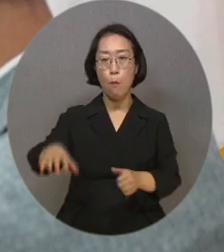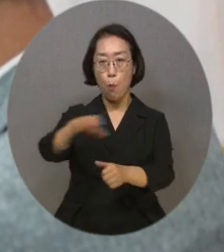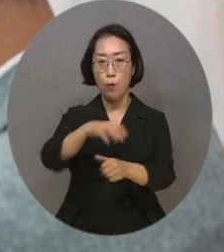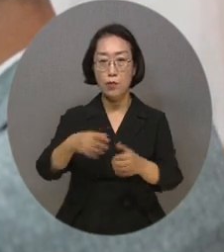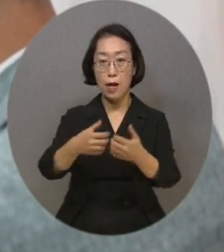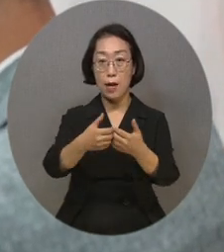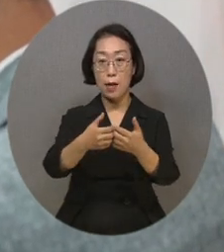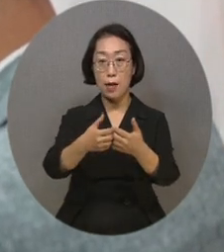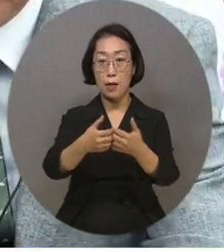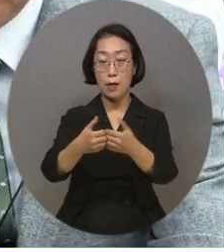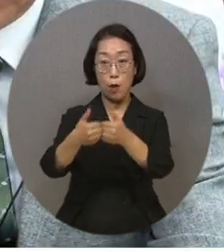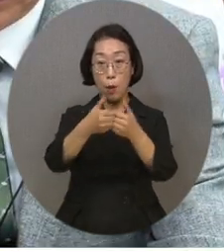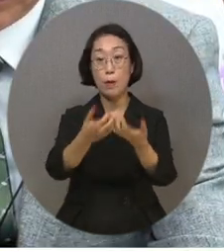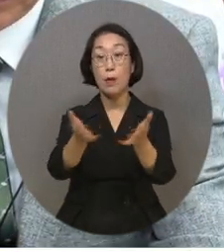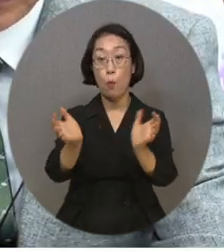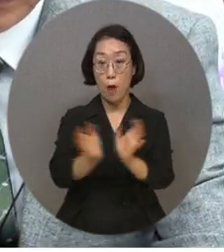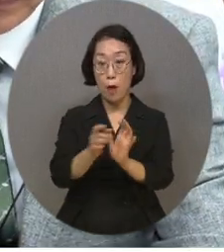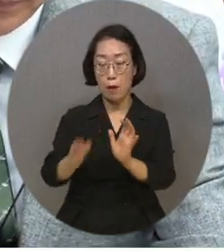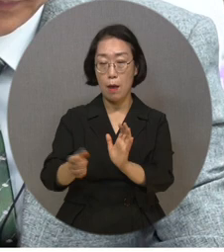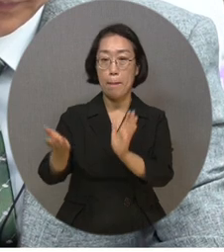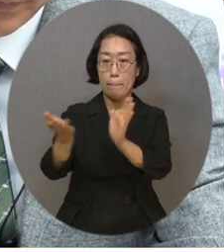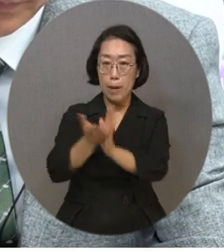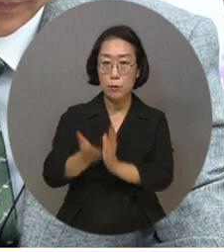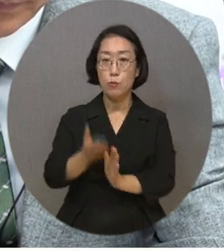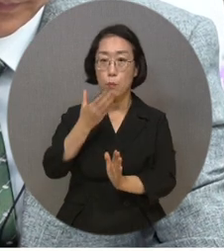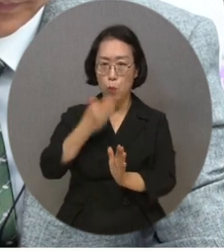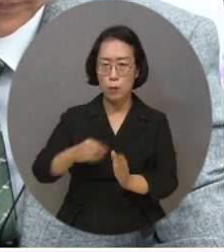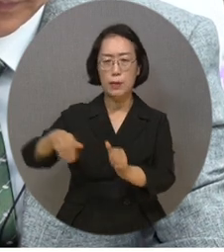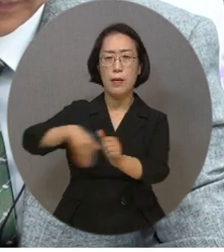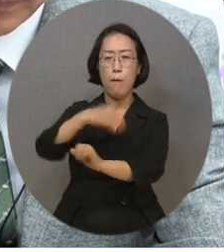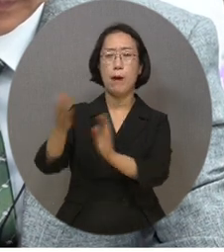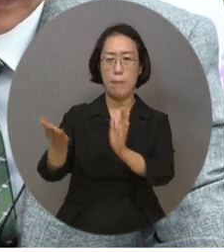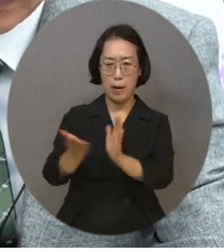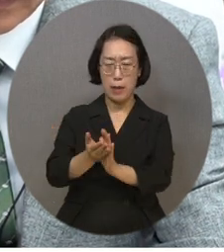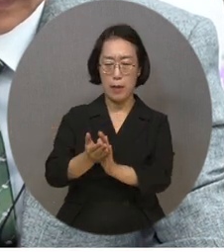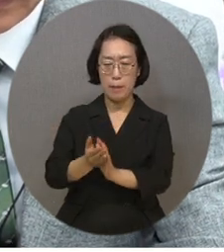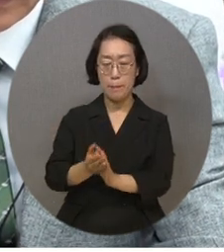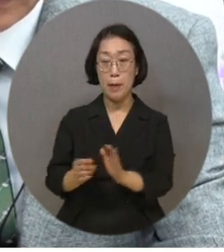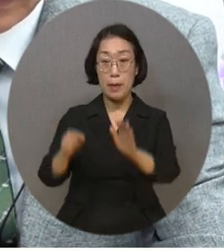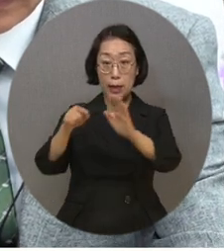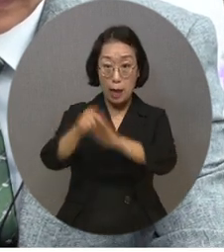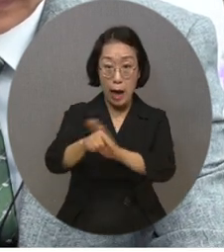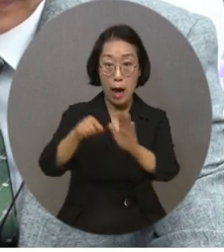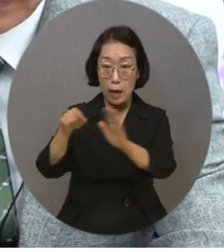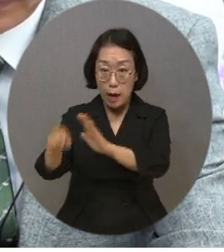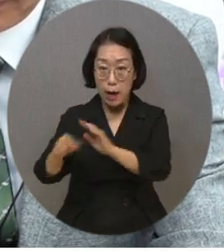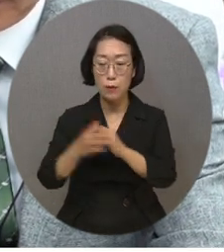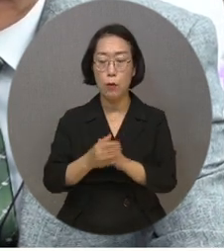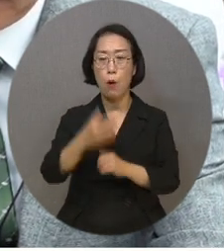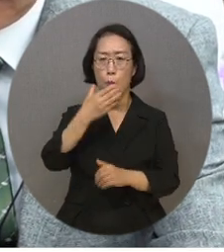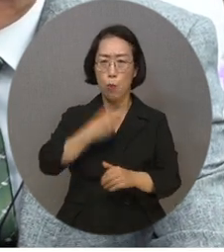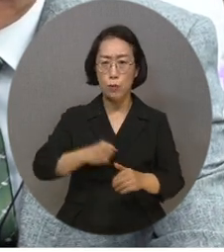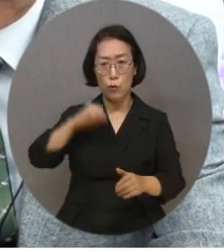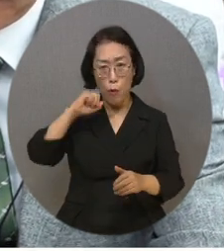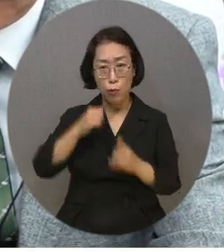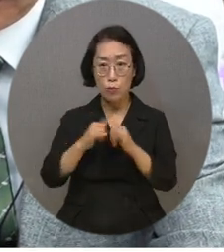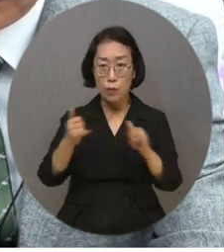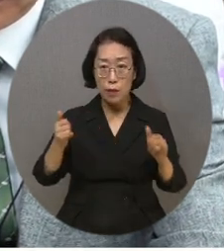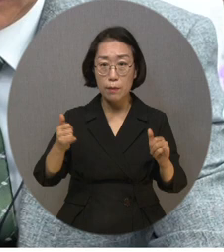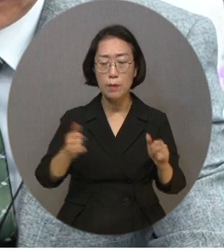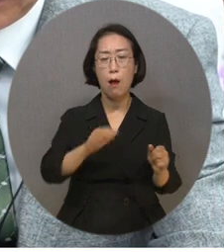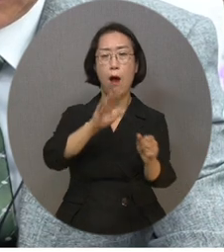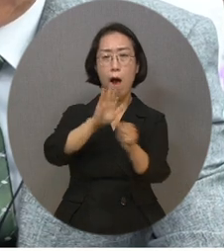맞춤형 복지팀에서 이제 그런 현장에 찾아가서 이런 복지사각지대에 계신